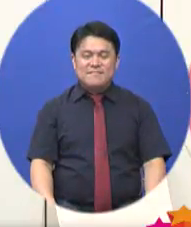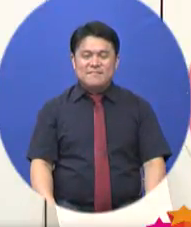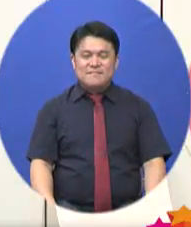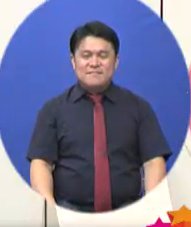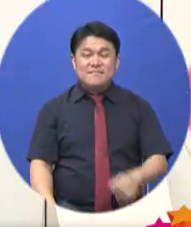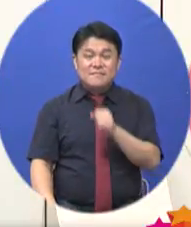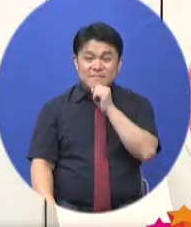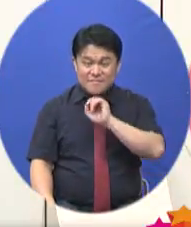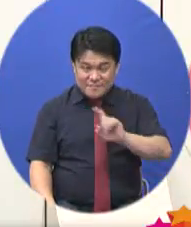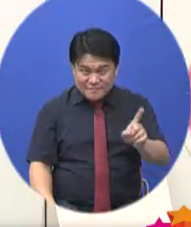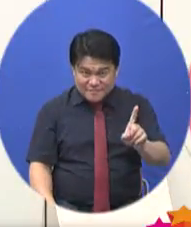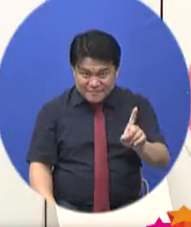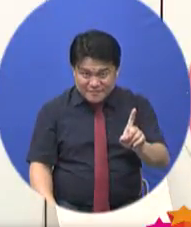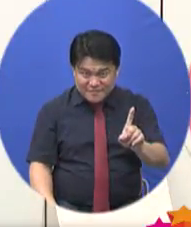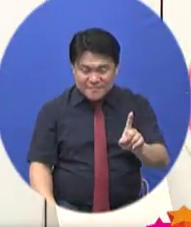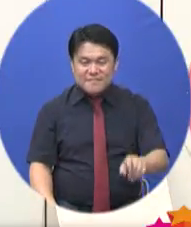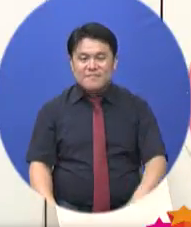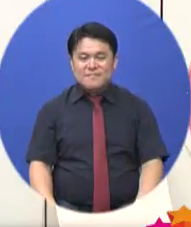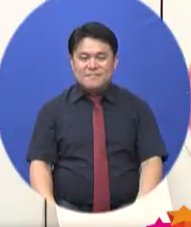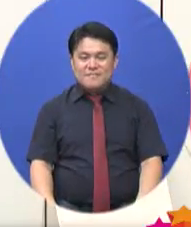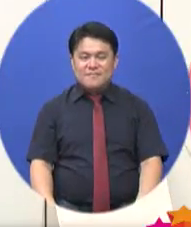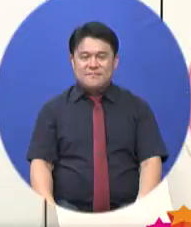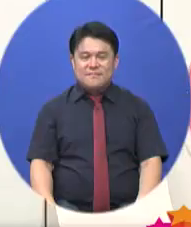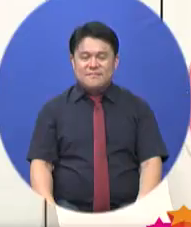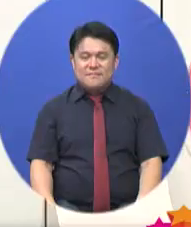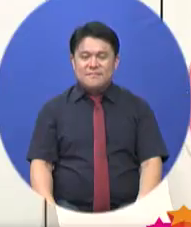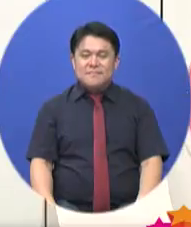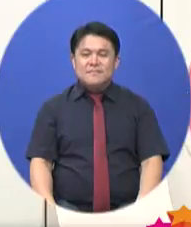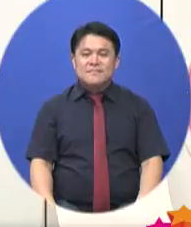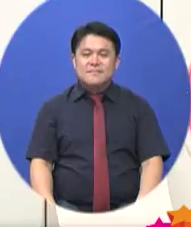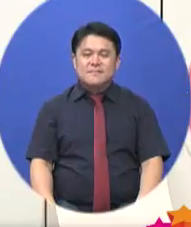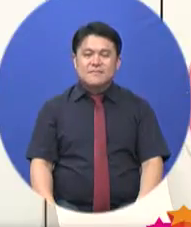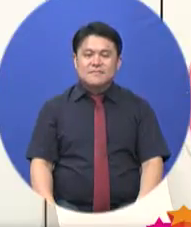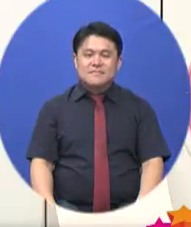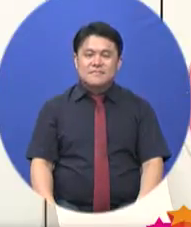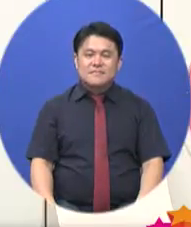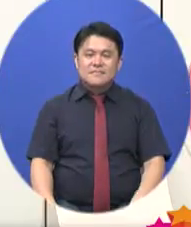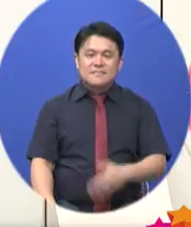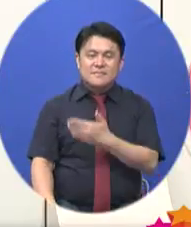가연 점수는 어떻게 나왔습니까? 점수입니다. 네.